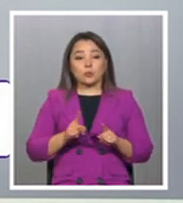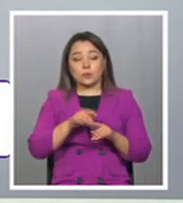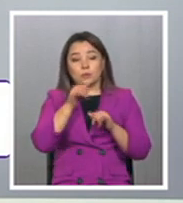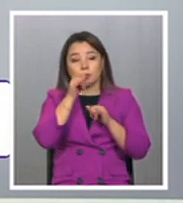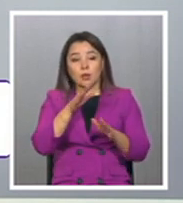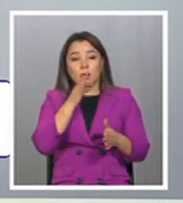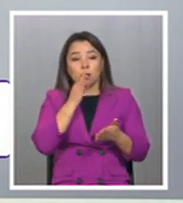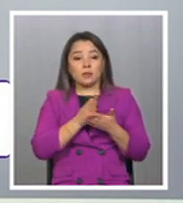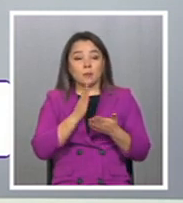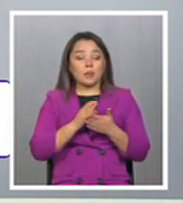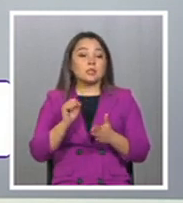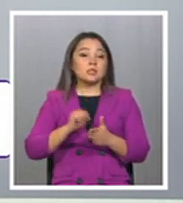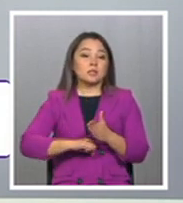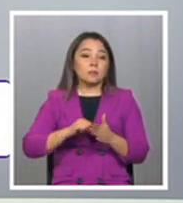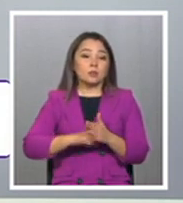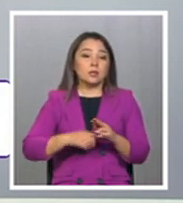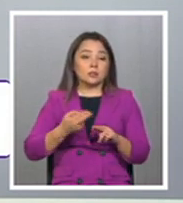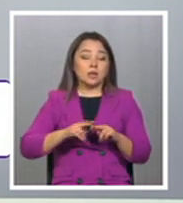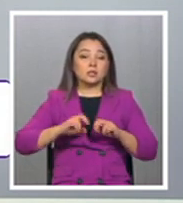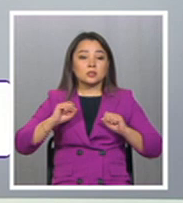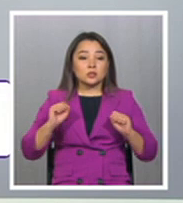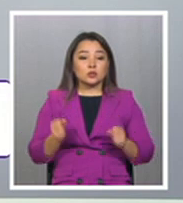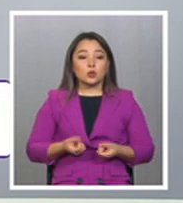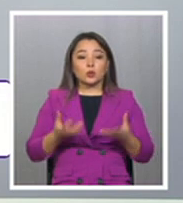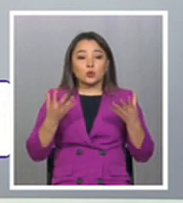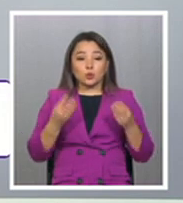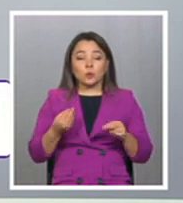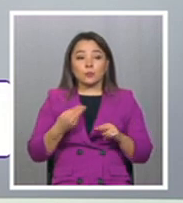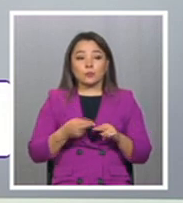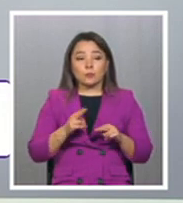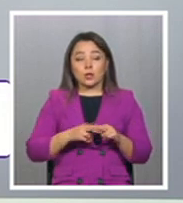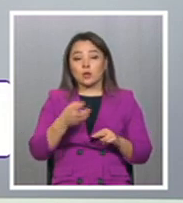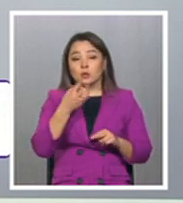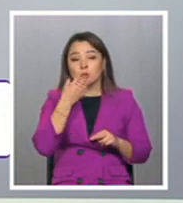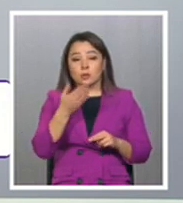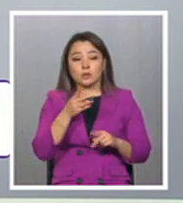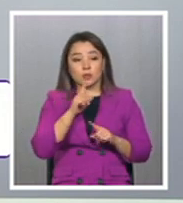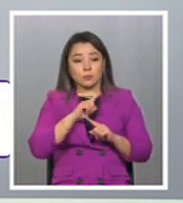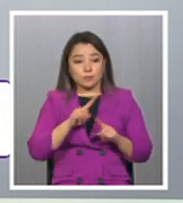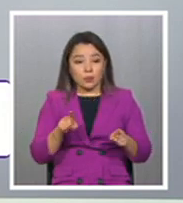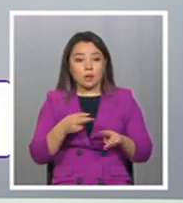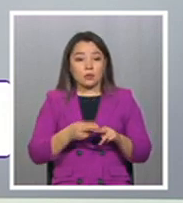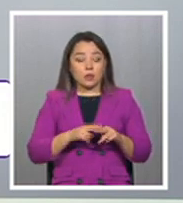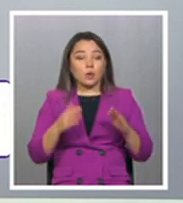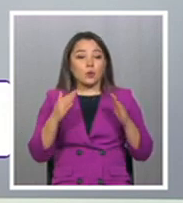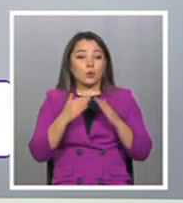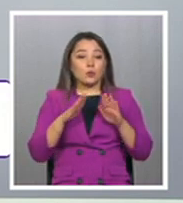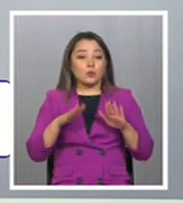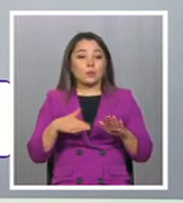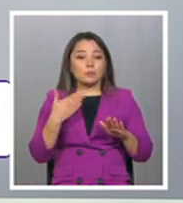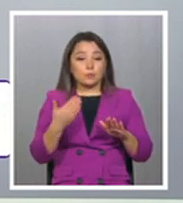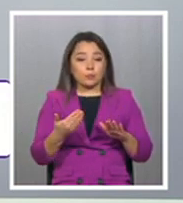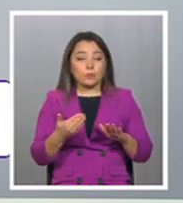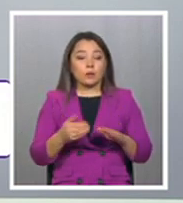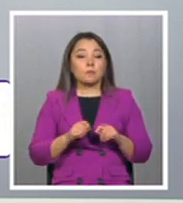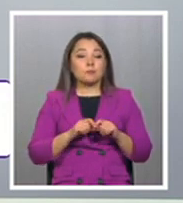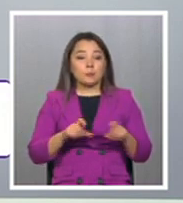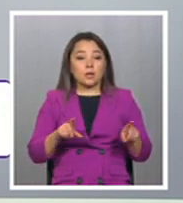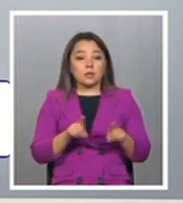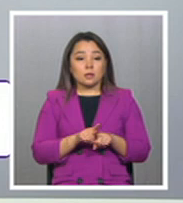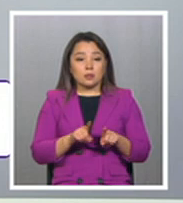емес. Себебі қыстың күні, яғни жылу болмаса, біз үйімізді, яғни